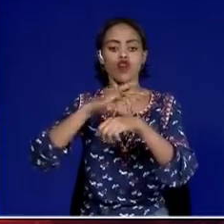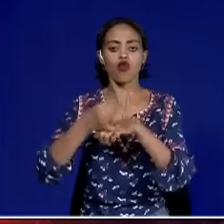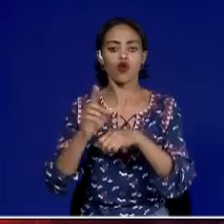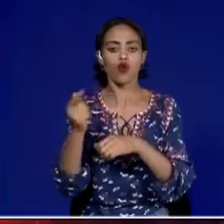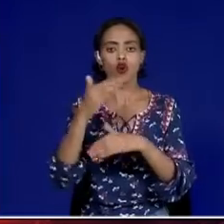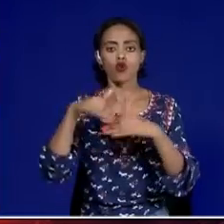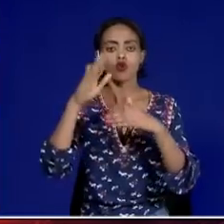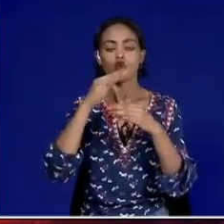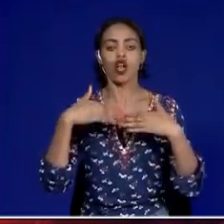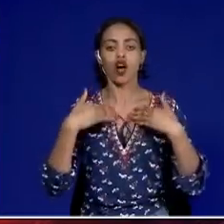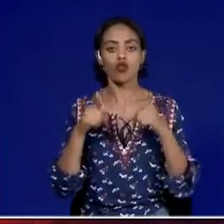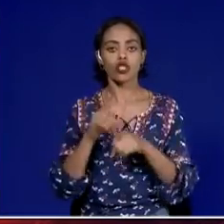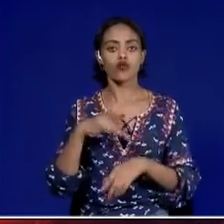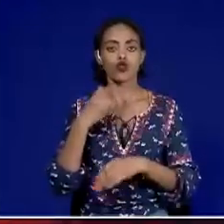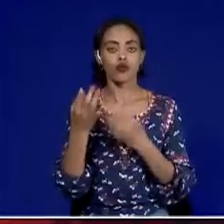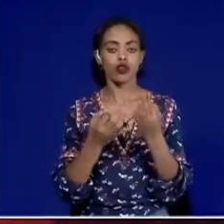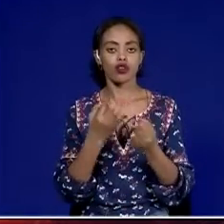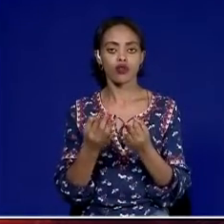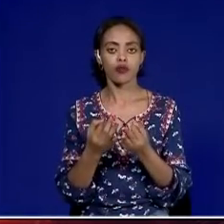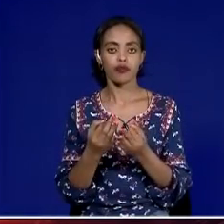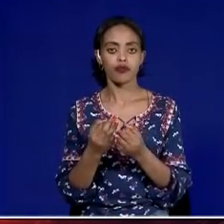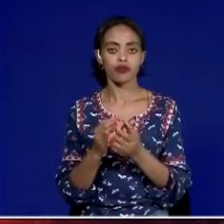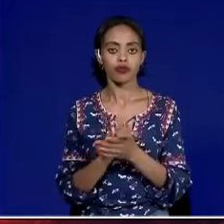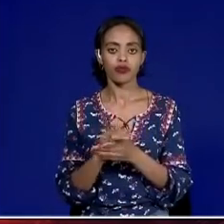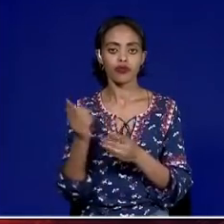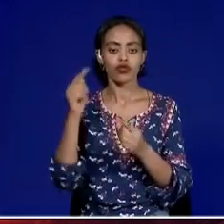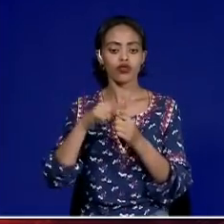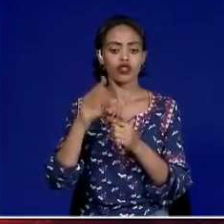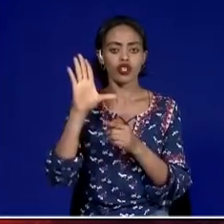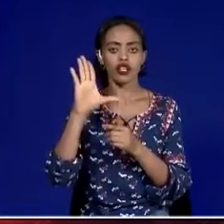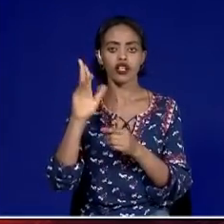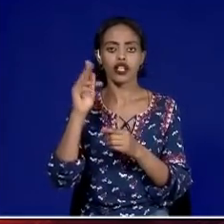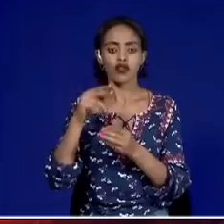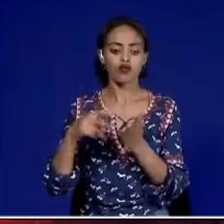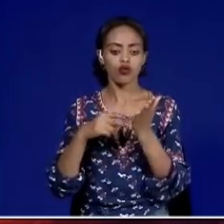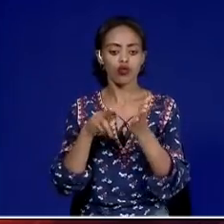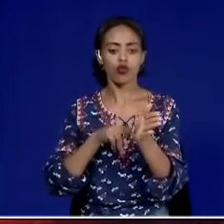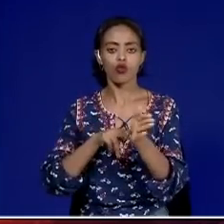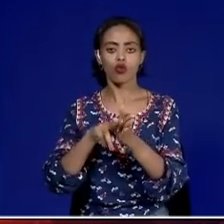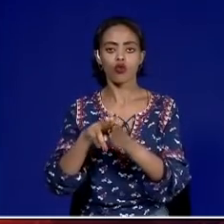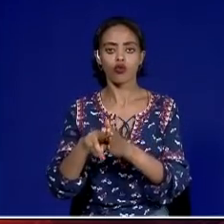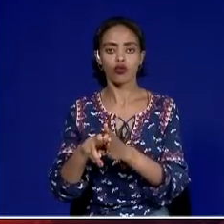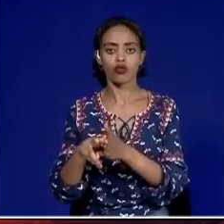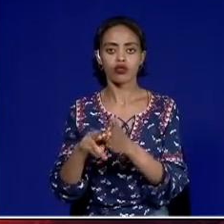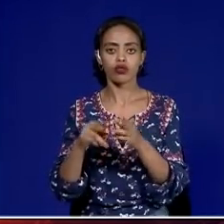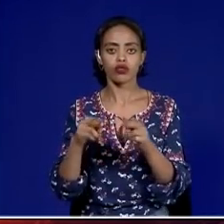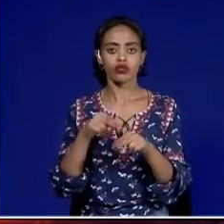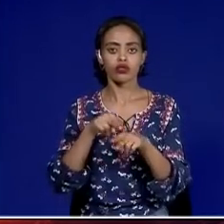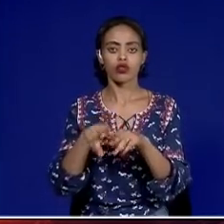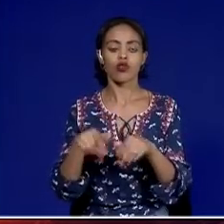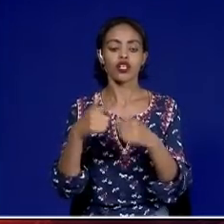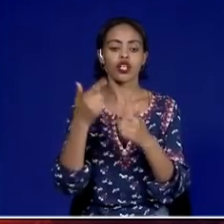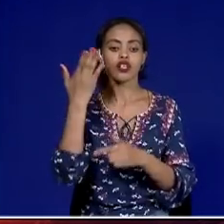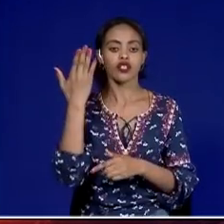لعو الحاقوس كم زي تسمع عمقالي تأملنا وقد قرو قرو وشحيت ألاف حرنا وقد عينو مس علاقتي لا